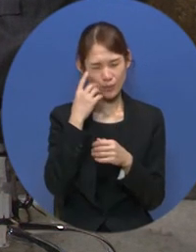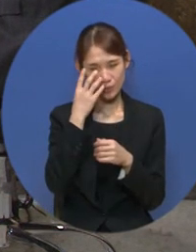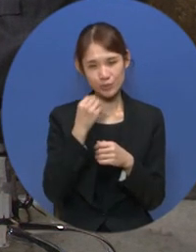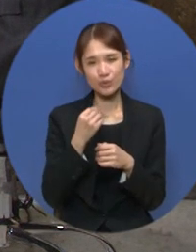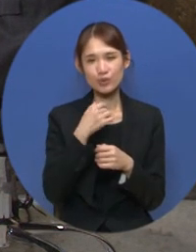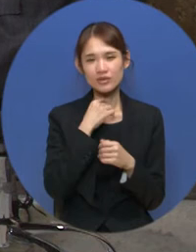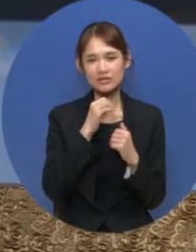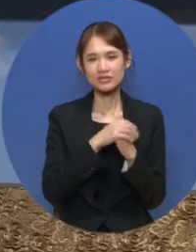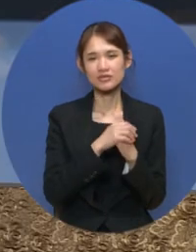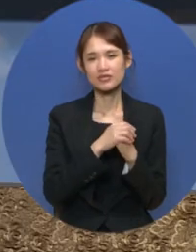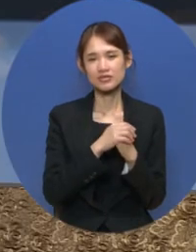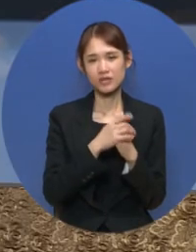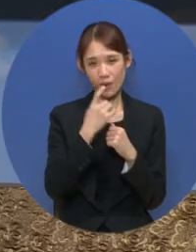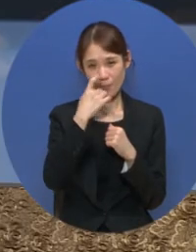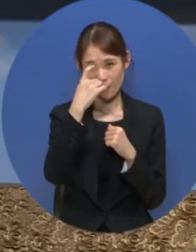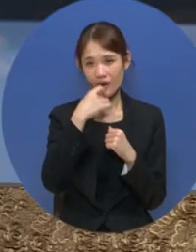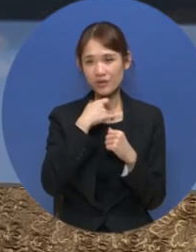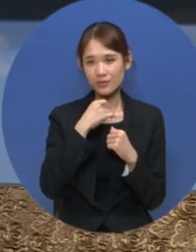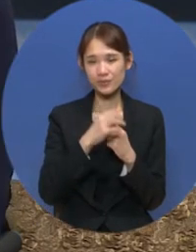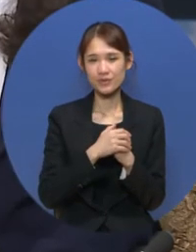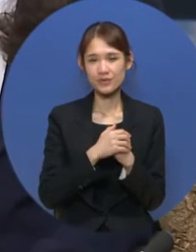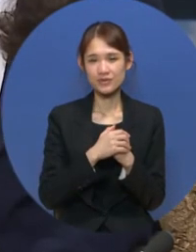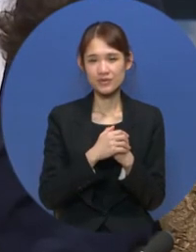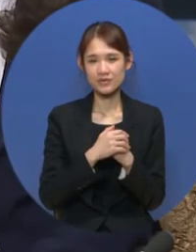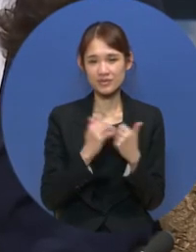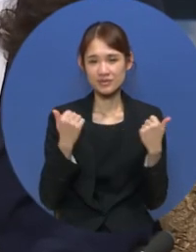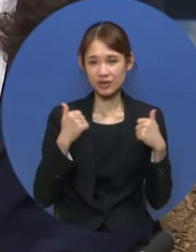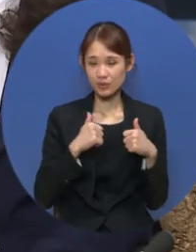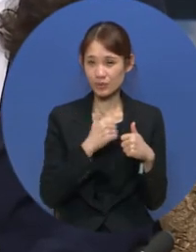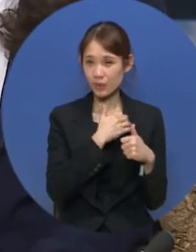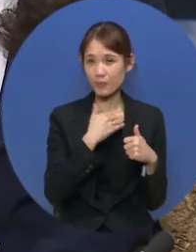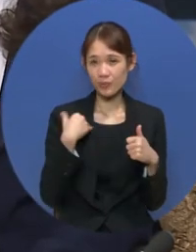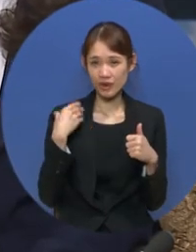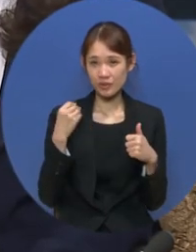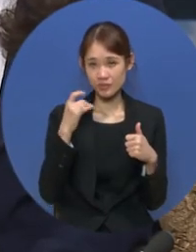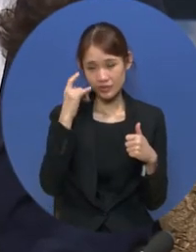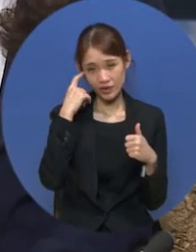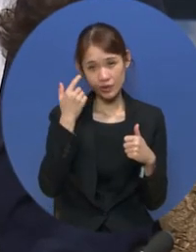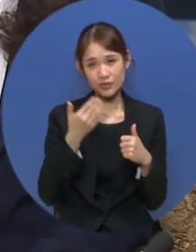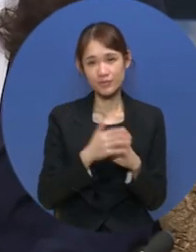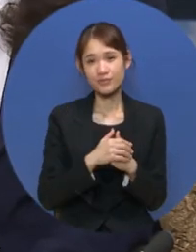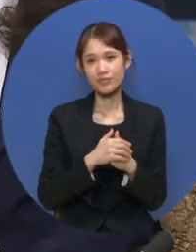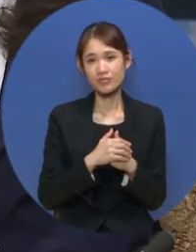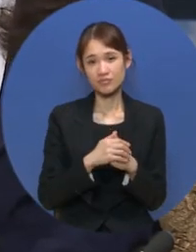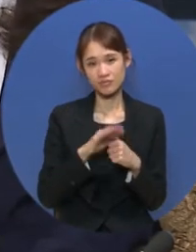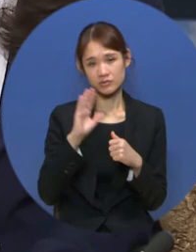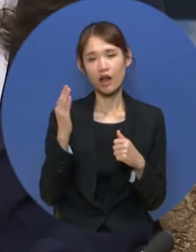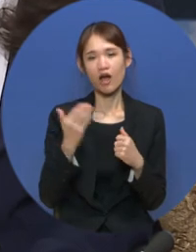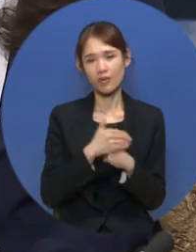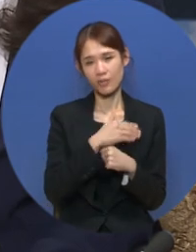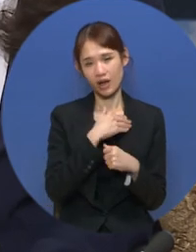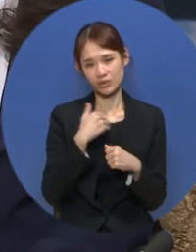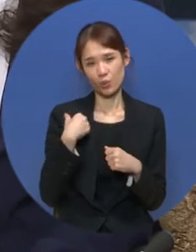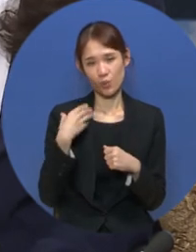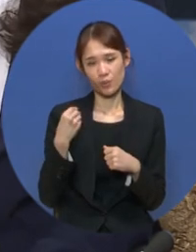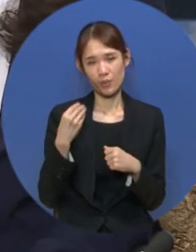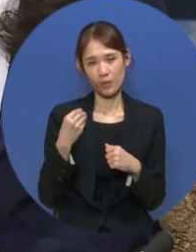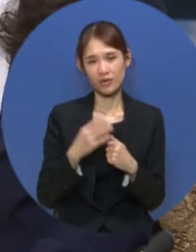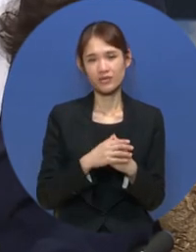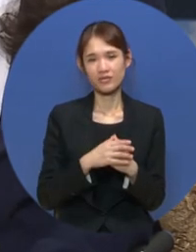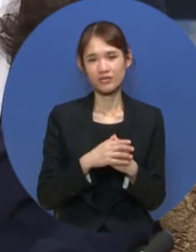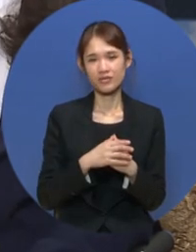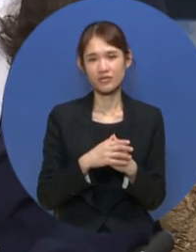이뻐 보이고 싶고 멋있어 보이고 싶잖아요. 그 그래서 착용해 보신 네, 분들도 다 만족하고 좋아들